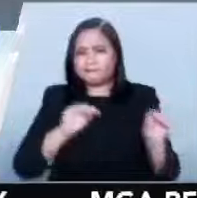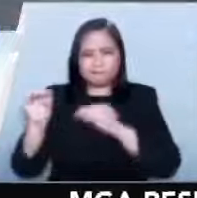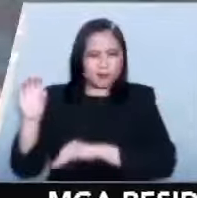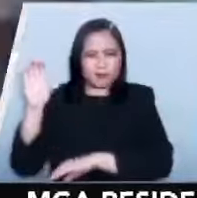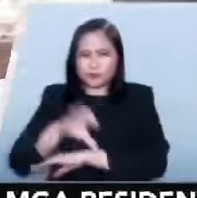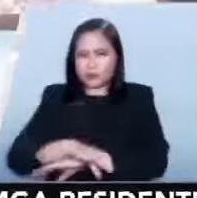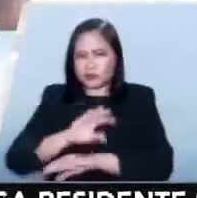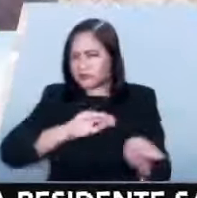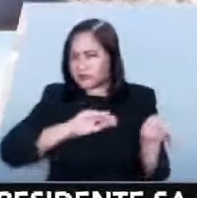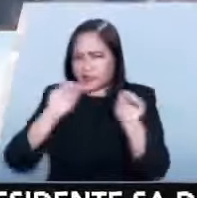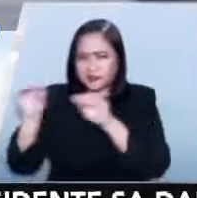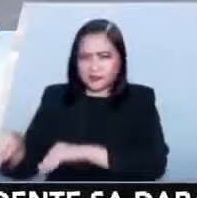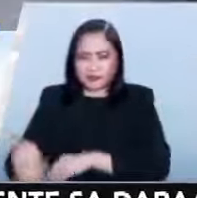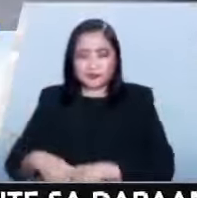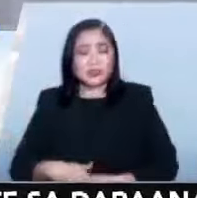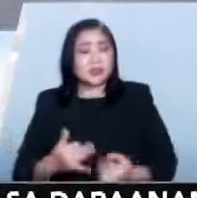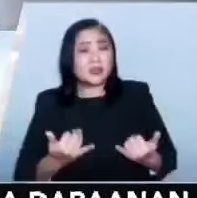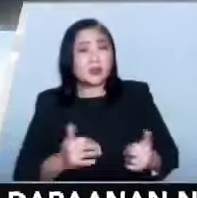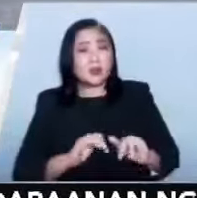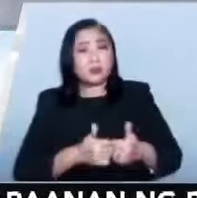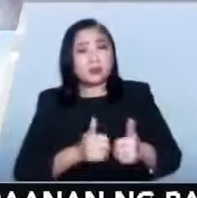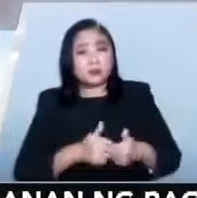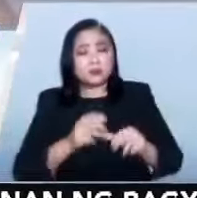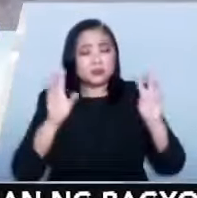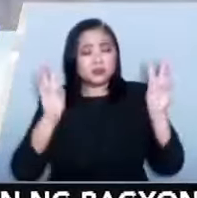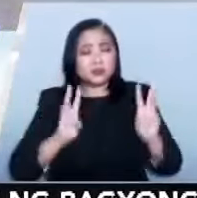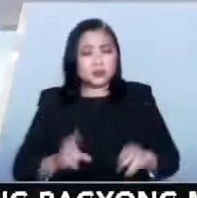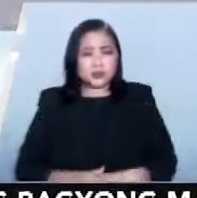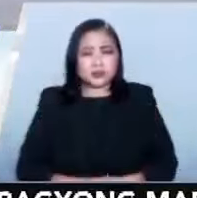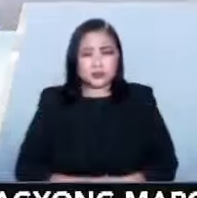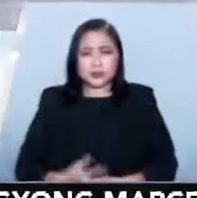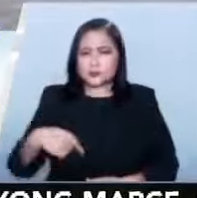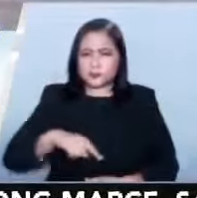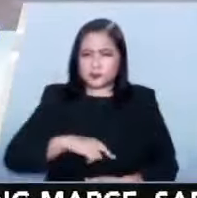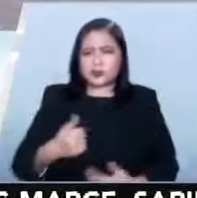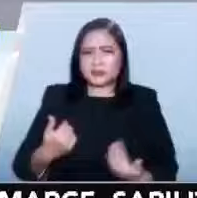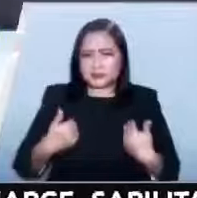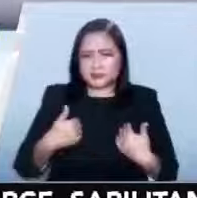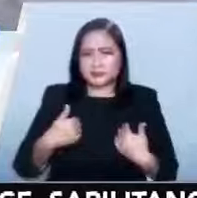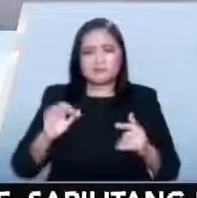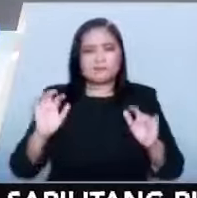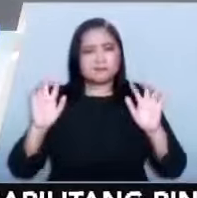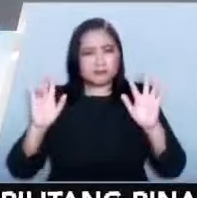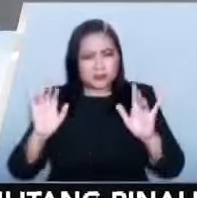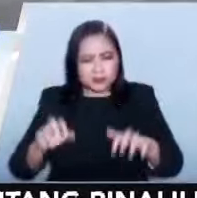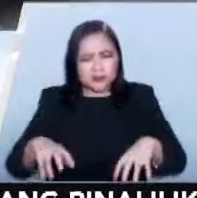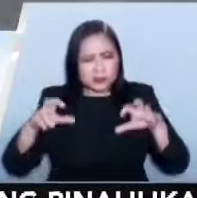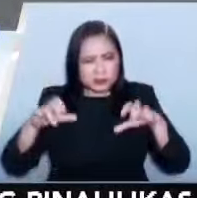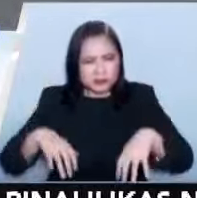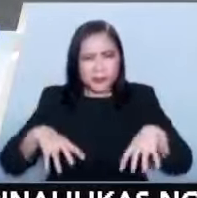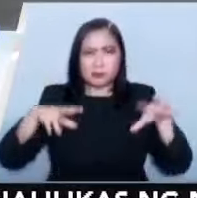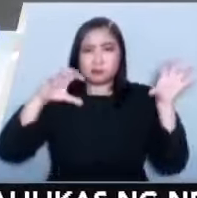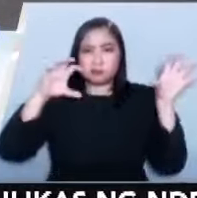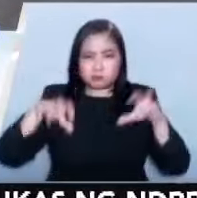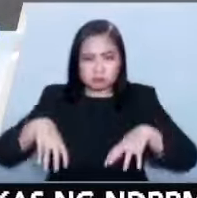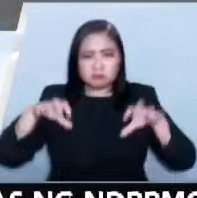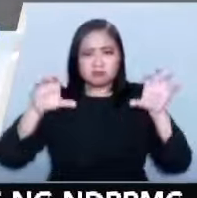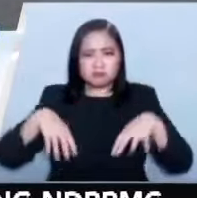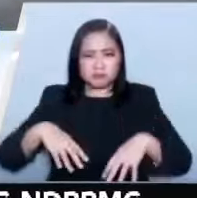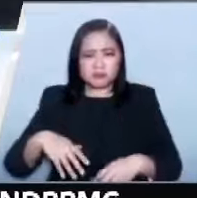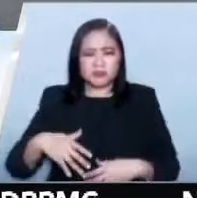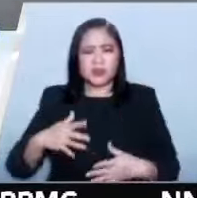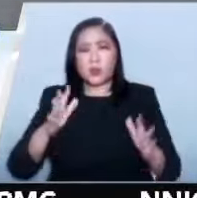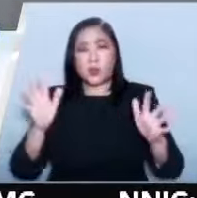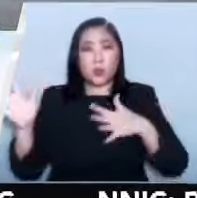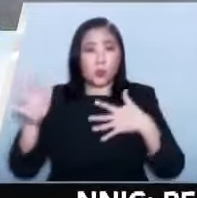panahon ngayon we're experiencing Uh moderate to heavy rains po Although sa gustiness ng wind Wala pa